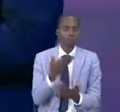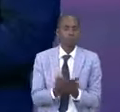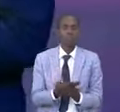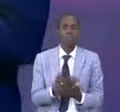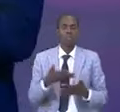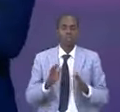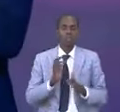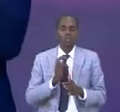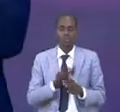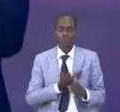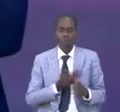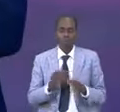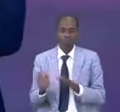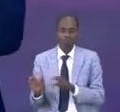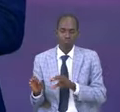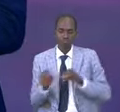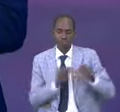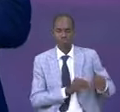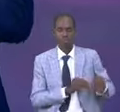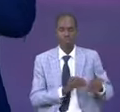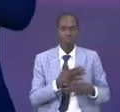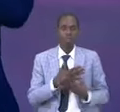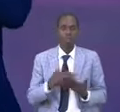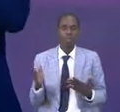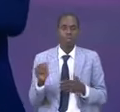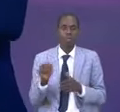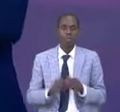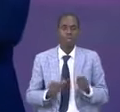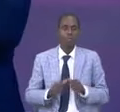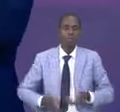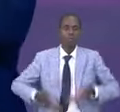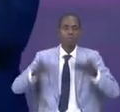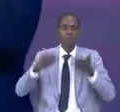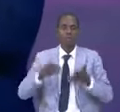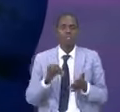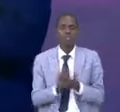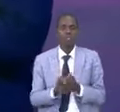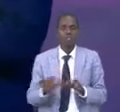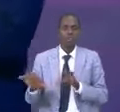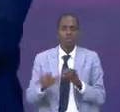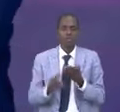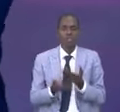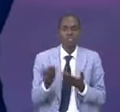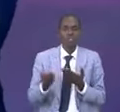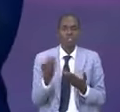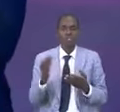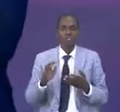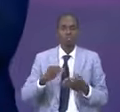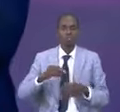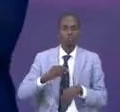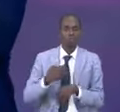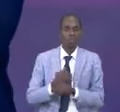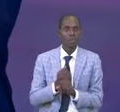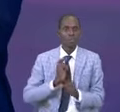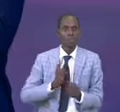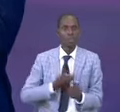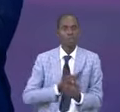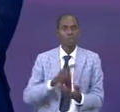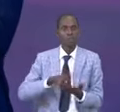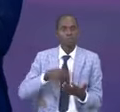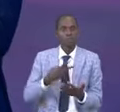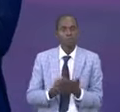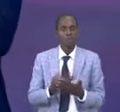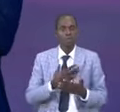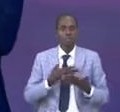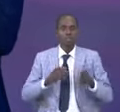facilement et courons avec persévérance dans la carrière qui nous est ouverte